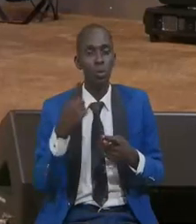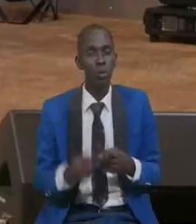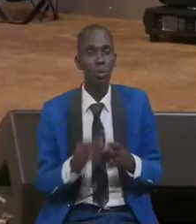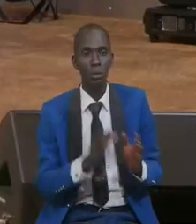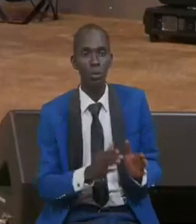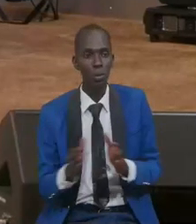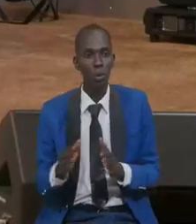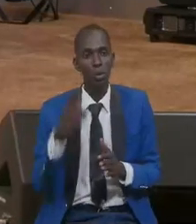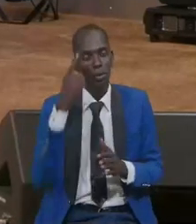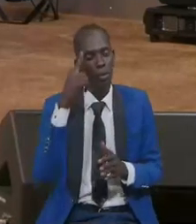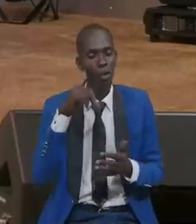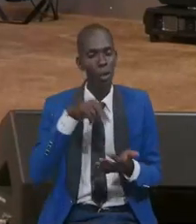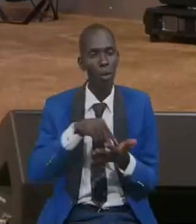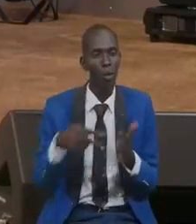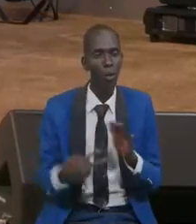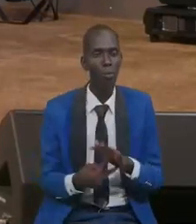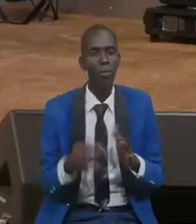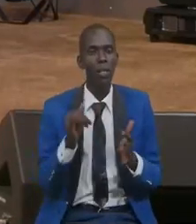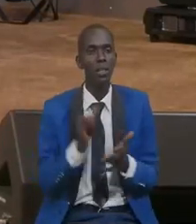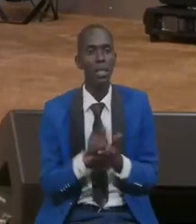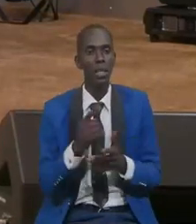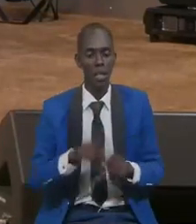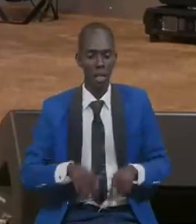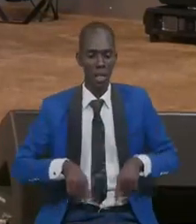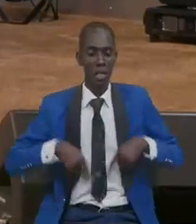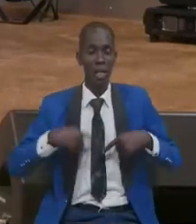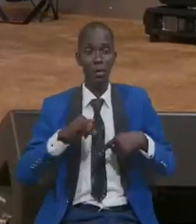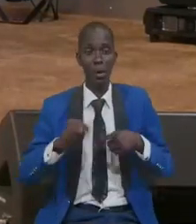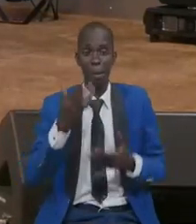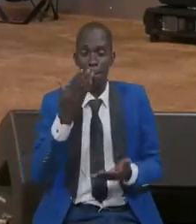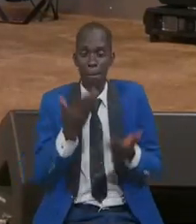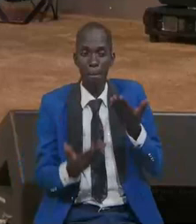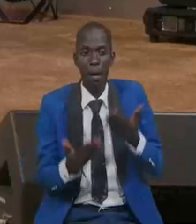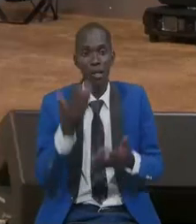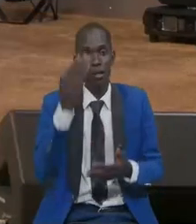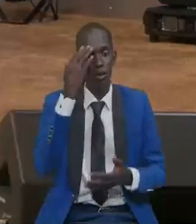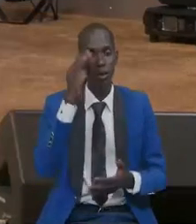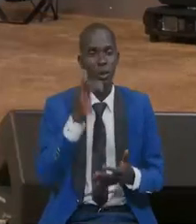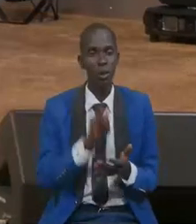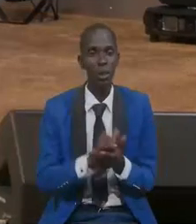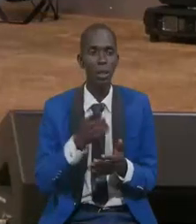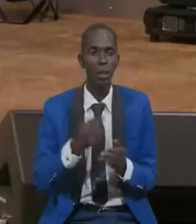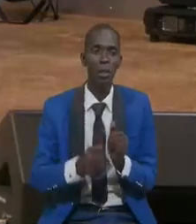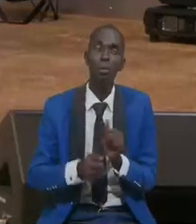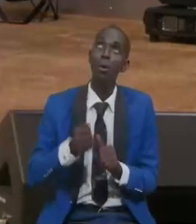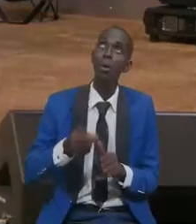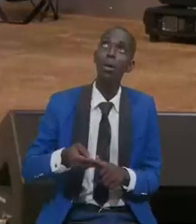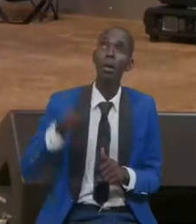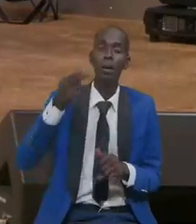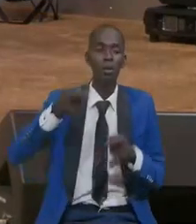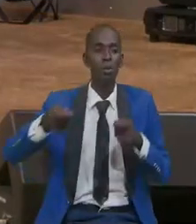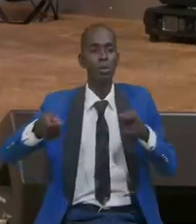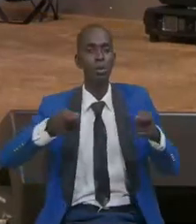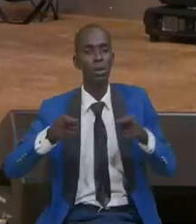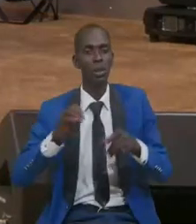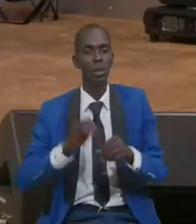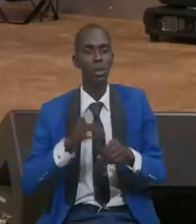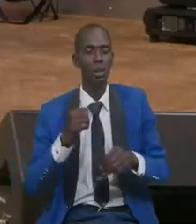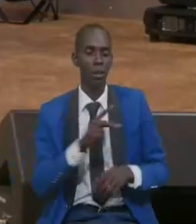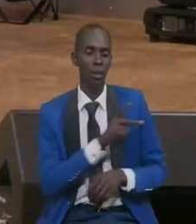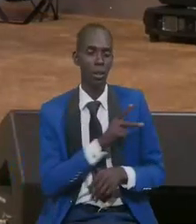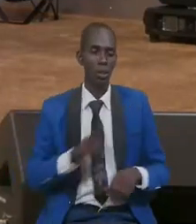le Très-Haut domine sur le règne des hommes. Le Très-Haut domine sur